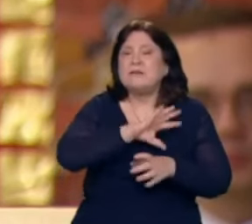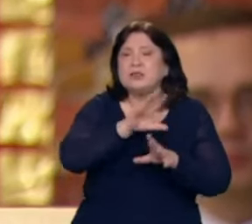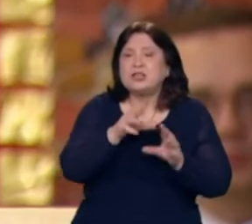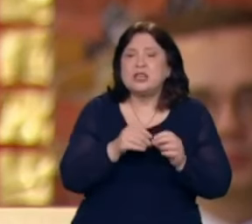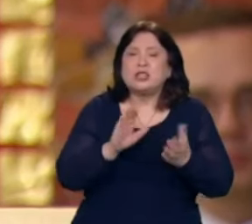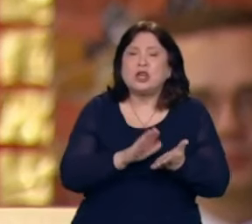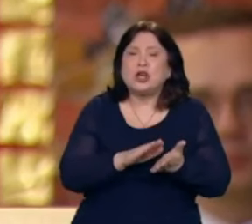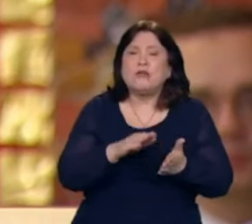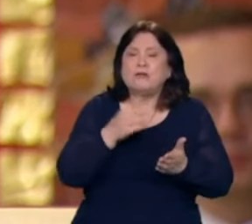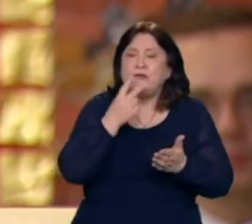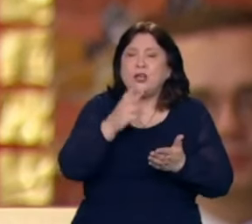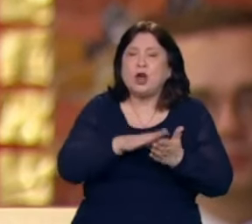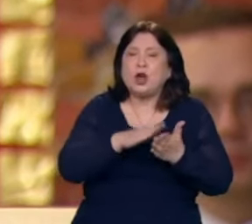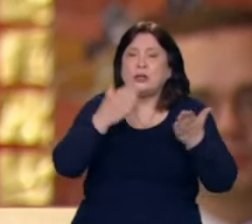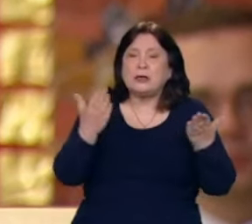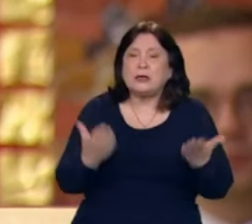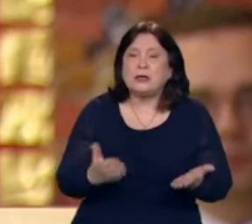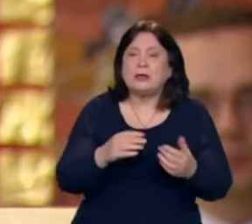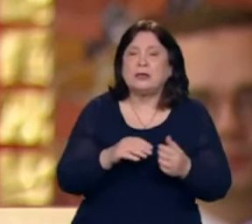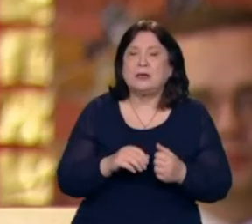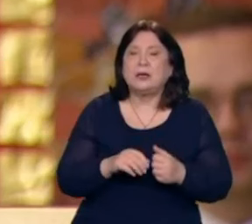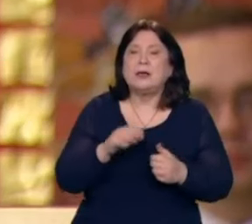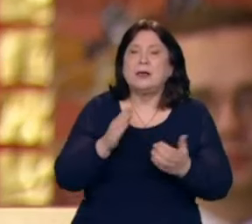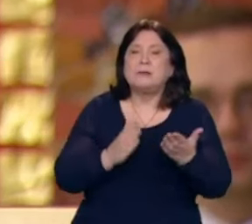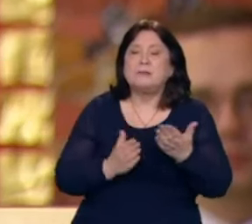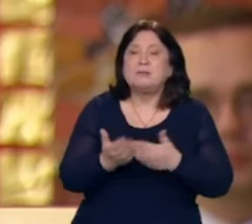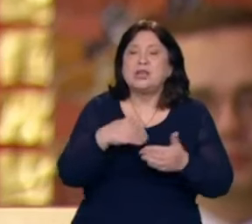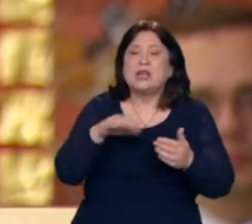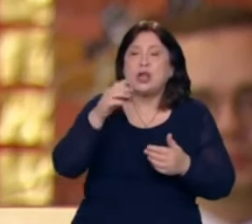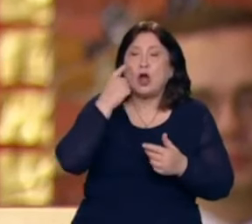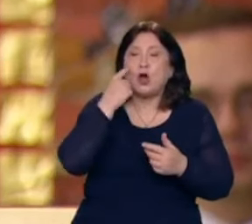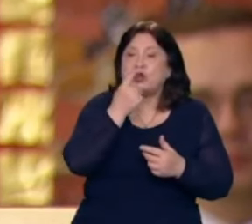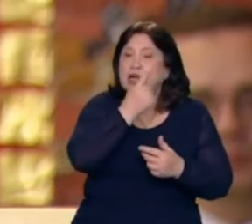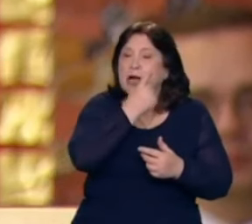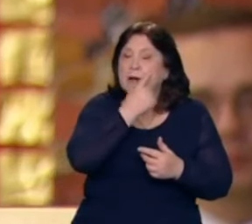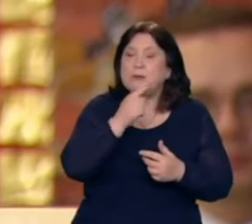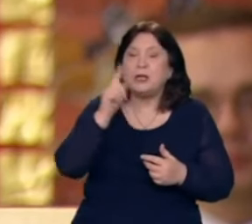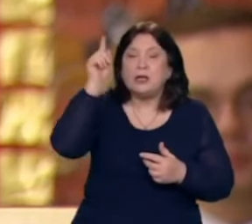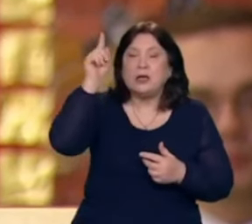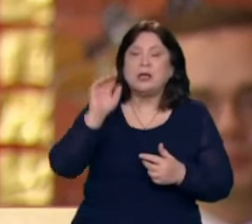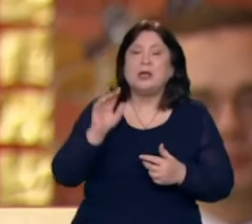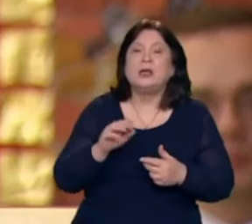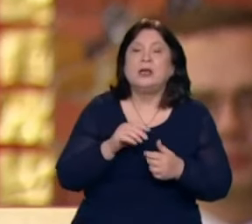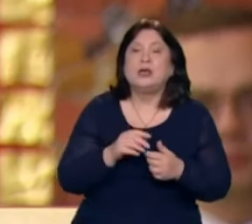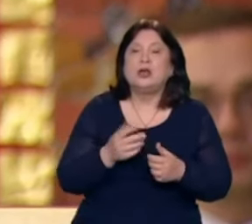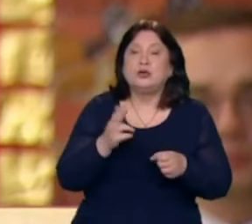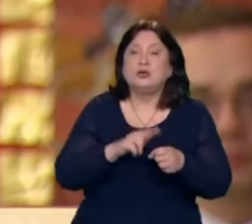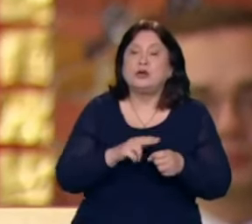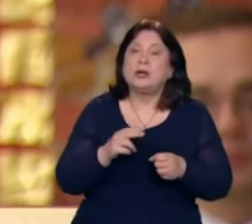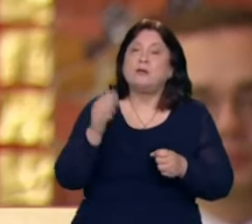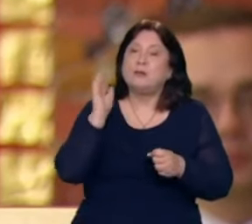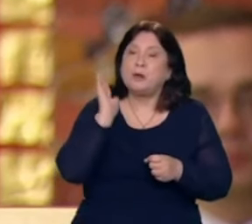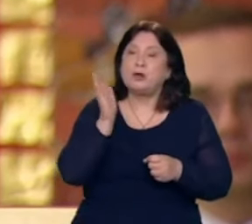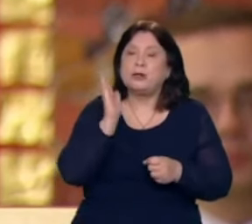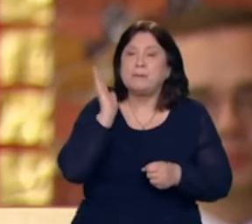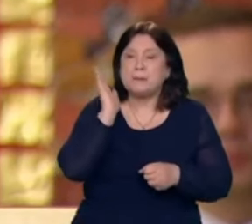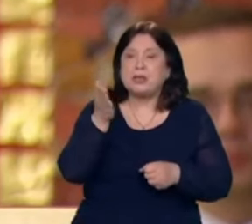przeciwnie jest i odsłonięte przed oczami tego któremu musimy zdać